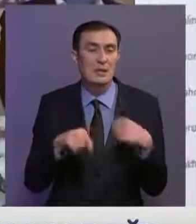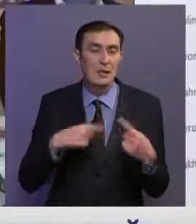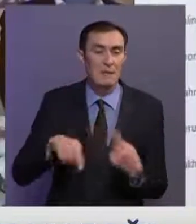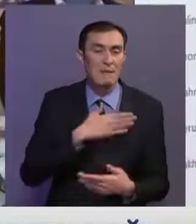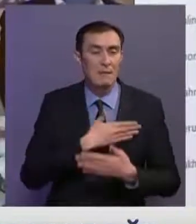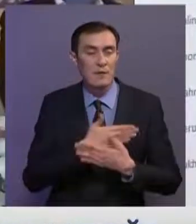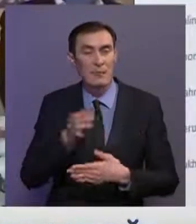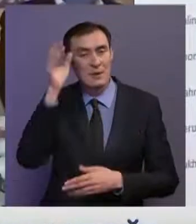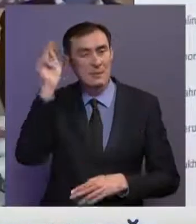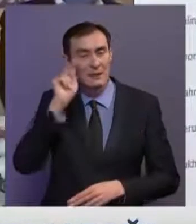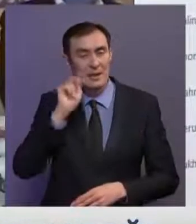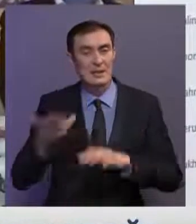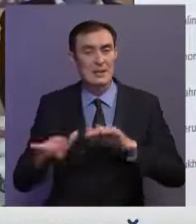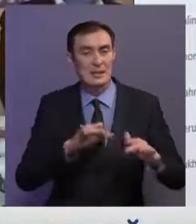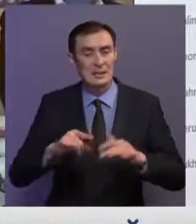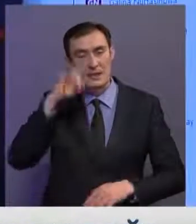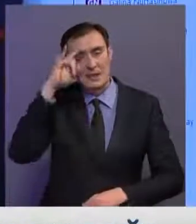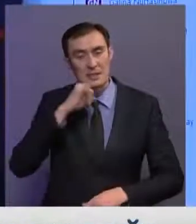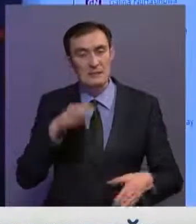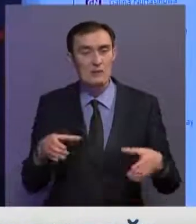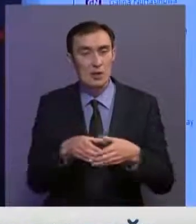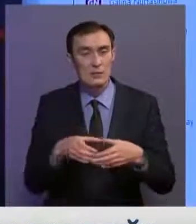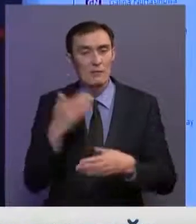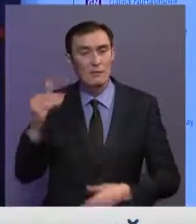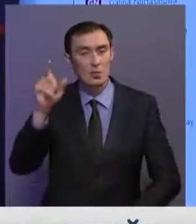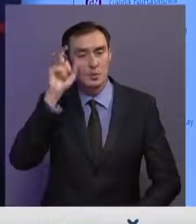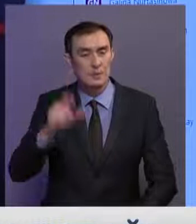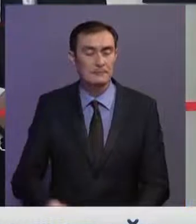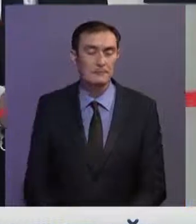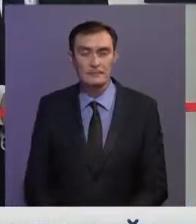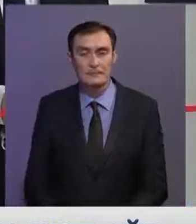и образовательной деятельности казахского сообщества в турции